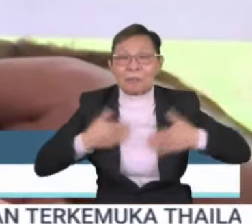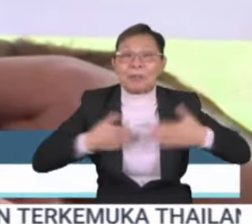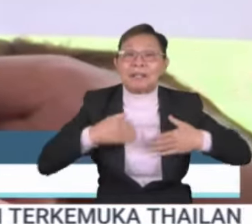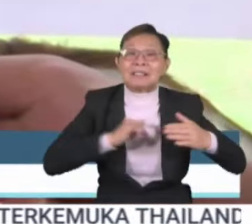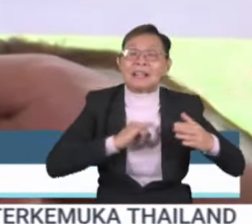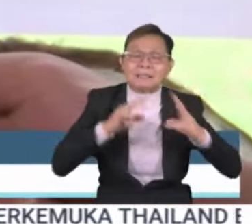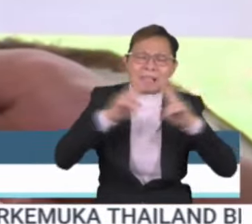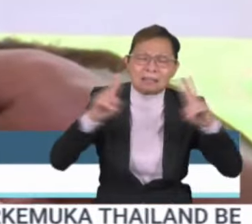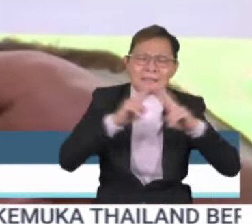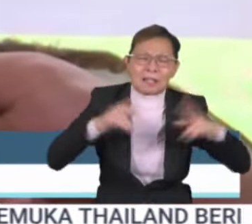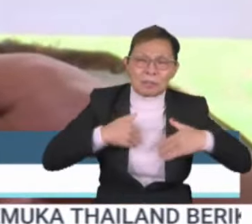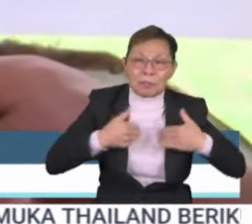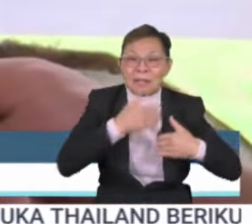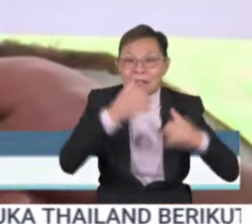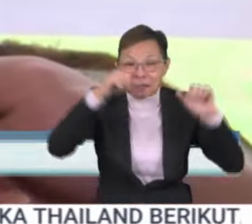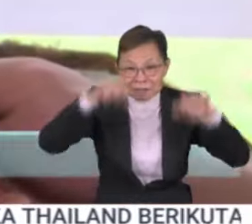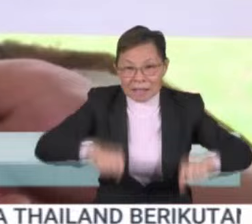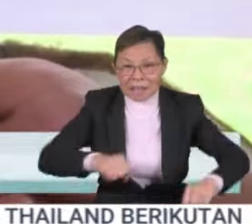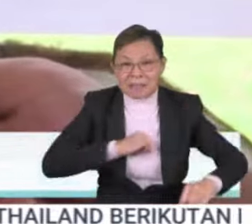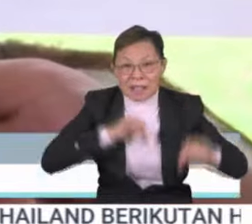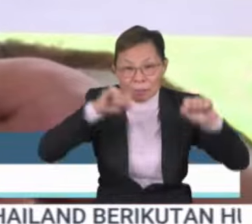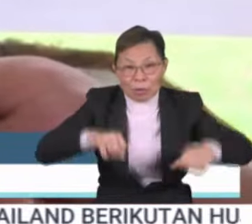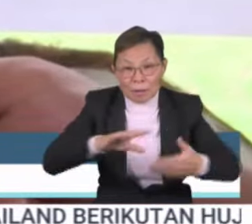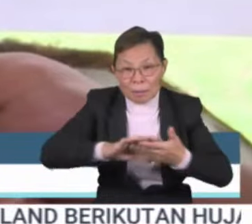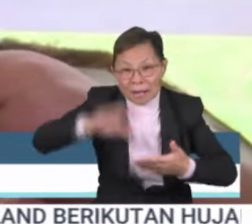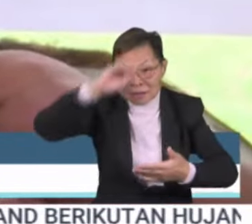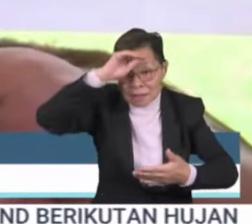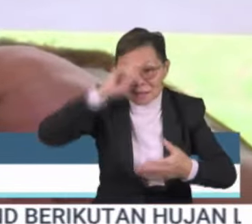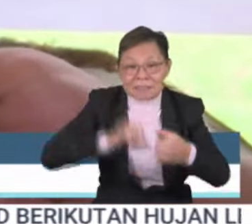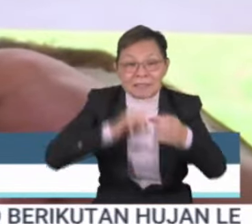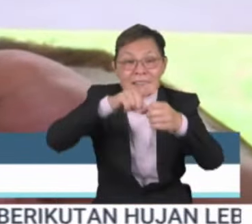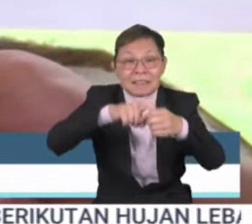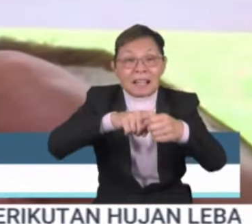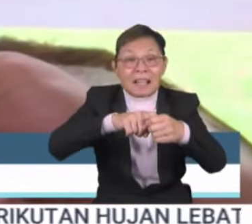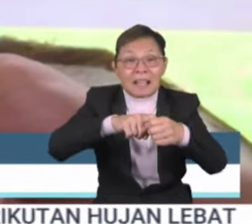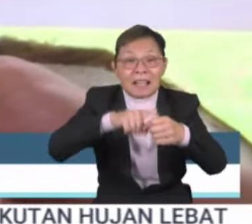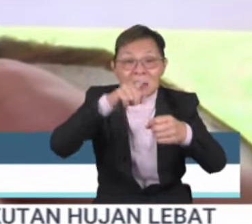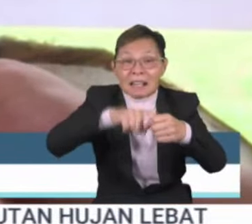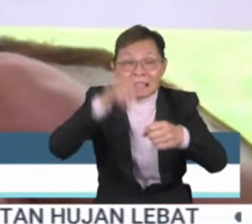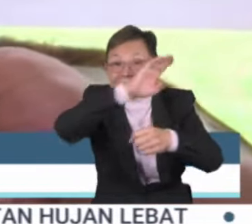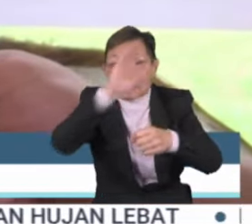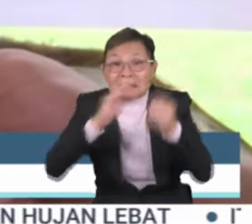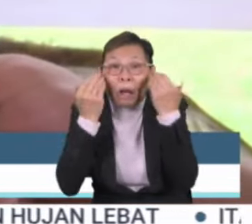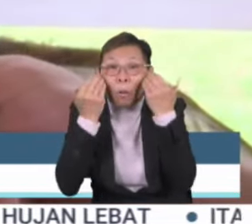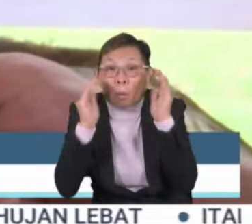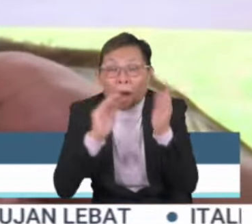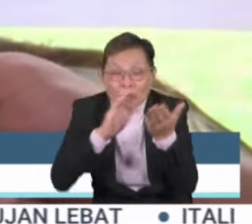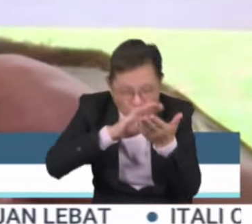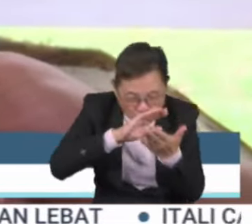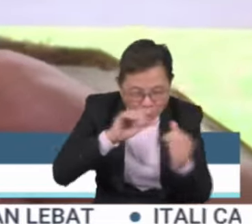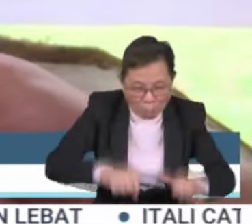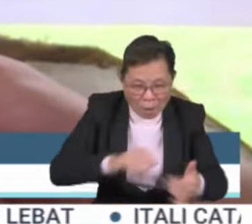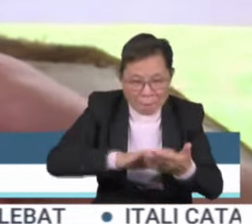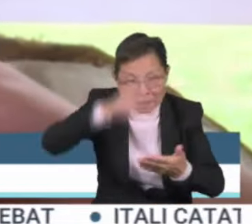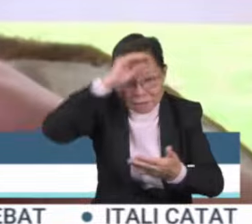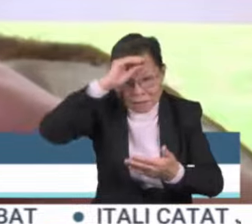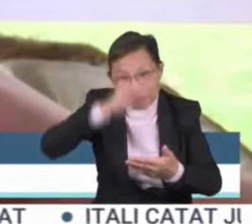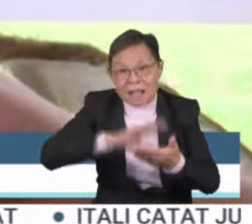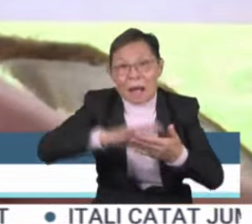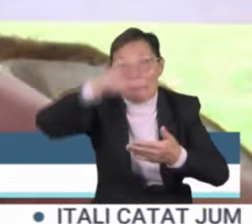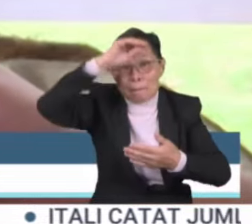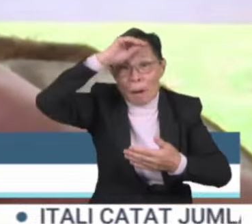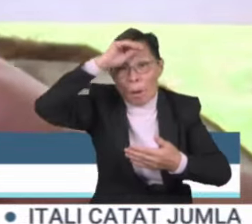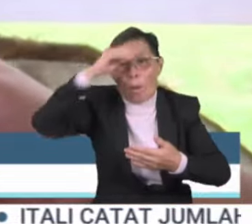sebab macam saya boleh belajar tentang sesuatu benda yang saya tak pernah tahu. Dapatlah ilmu